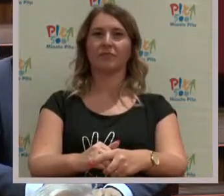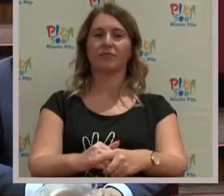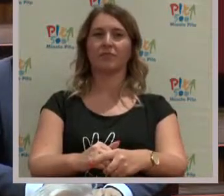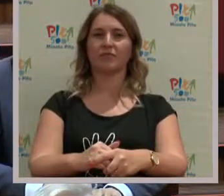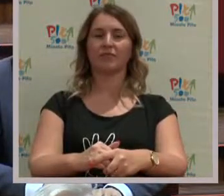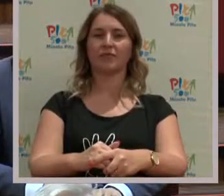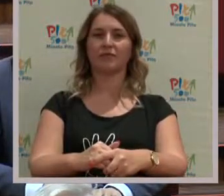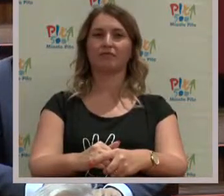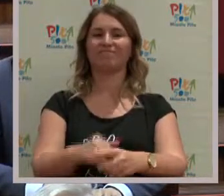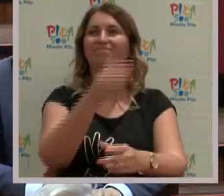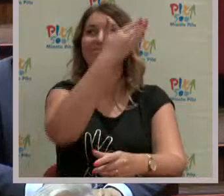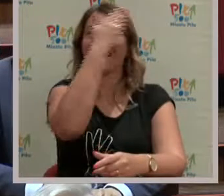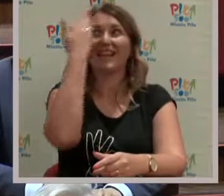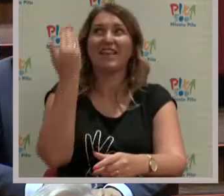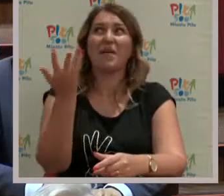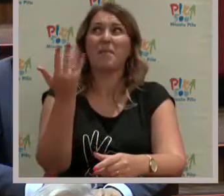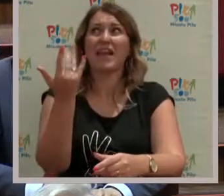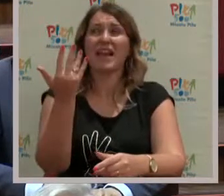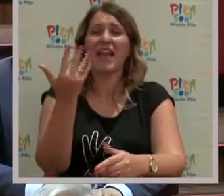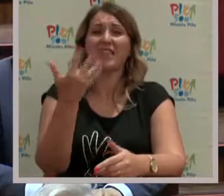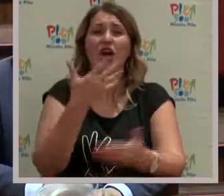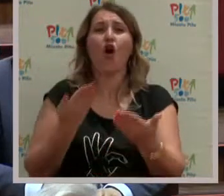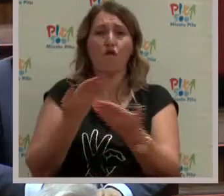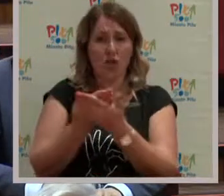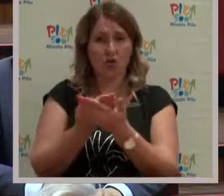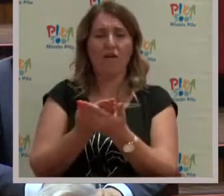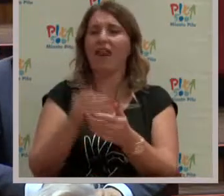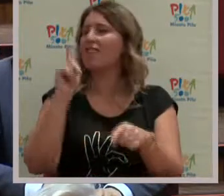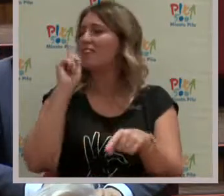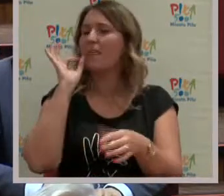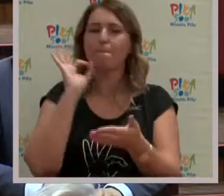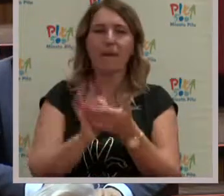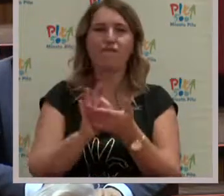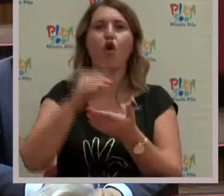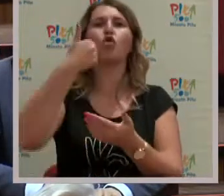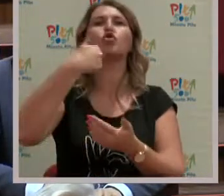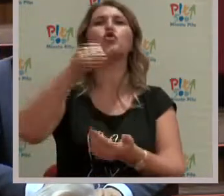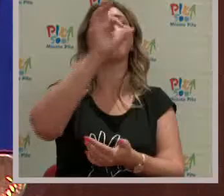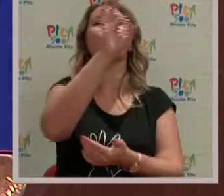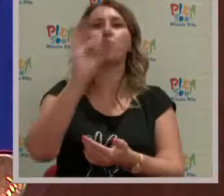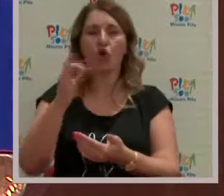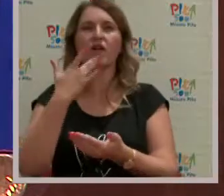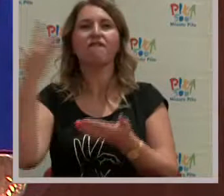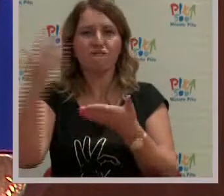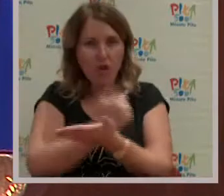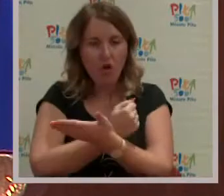i nie znam ilości, ale wiem, że na pewno będzie w 100% wykorzystana, to będzie tylko oznaczało, że